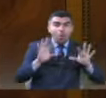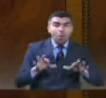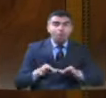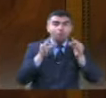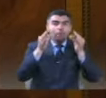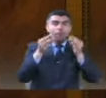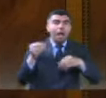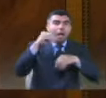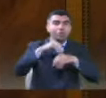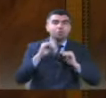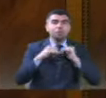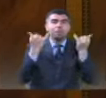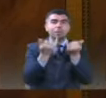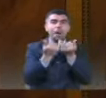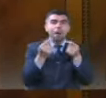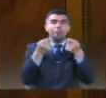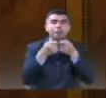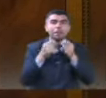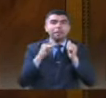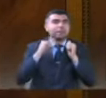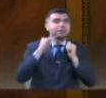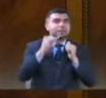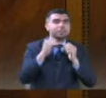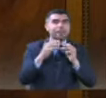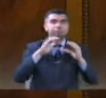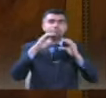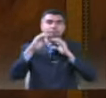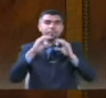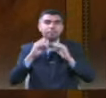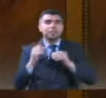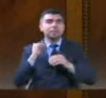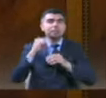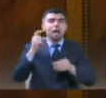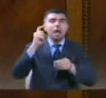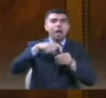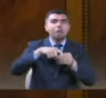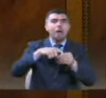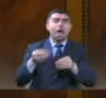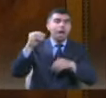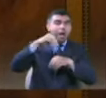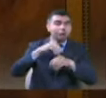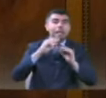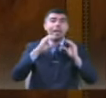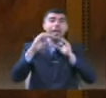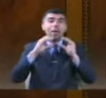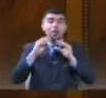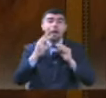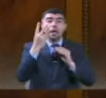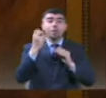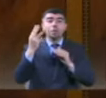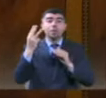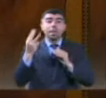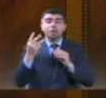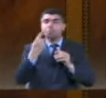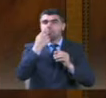لاجتماع آخر للجنة الوطنية دعونا إلى لقاءات تشاورية مع النقابات يوم 4 دجنبر 2013 غير أن بعضها